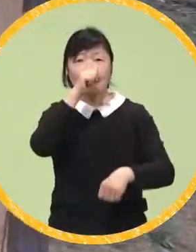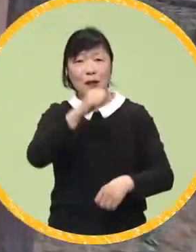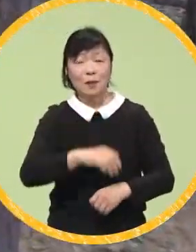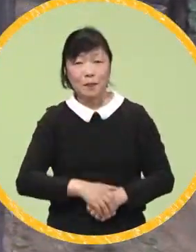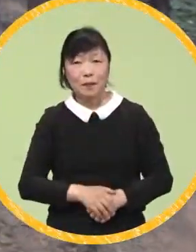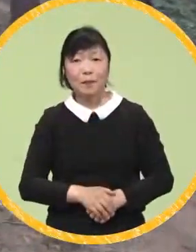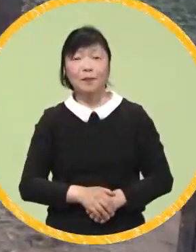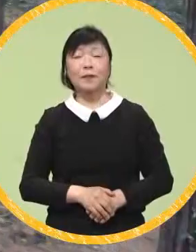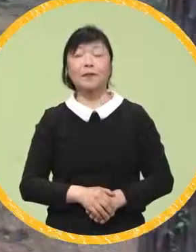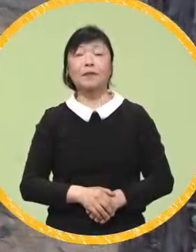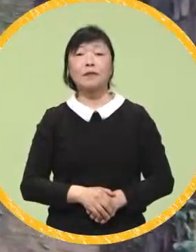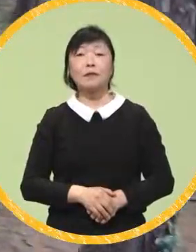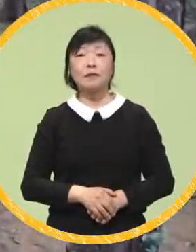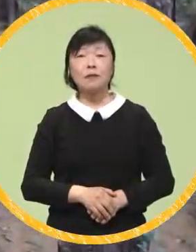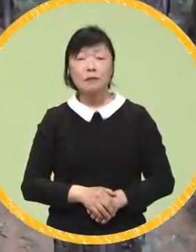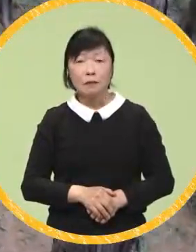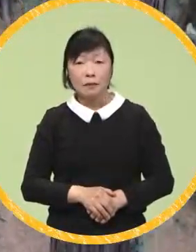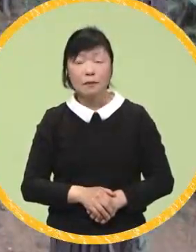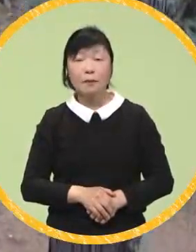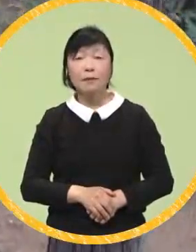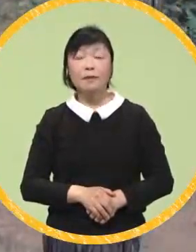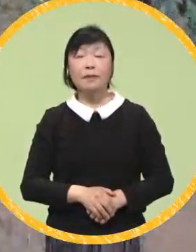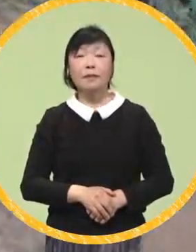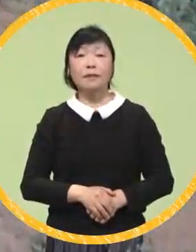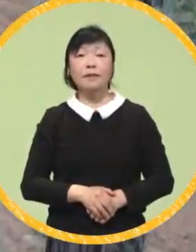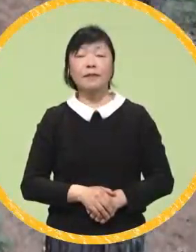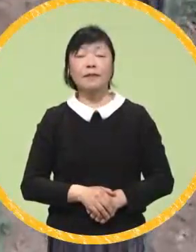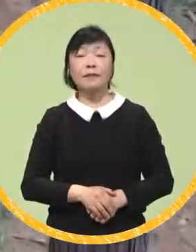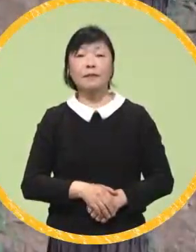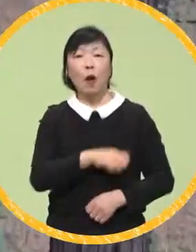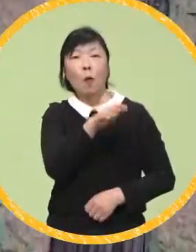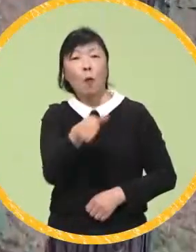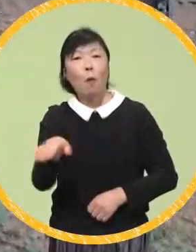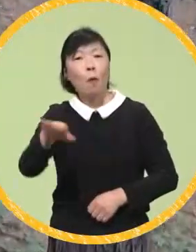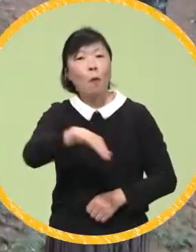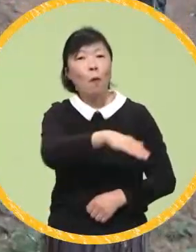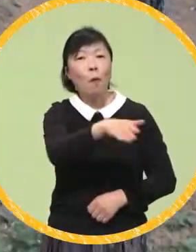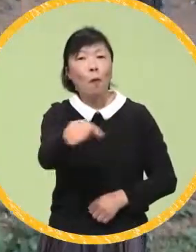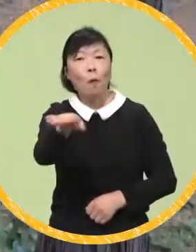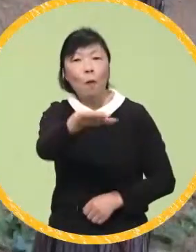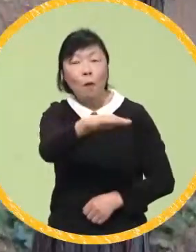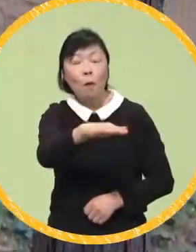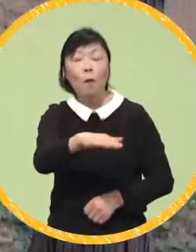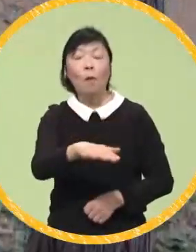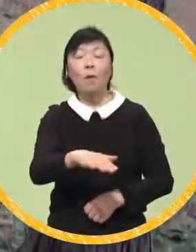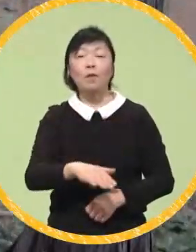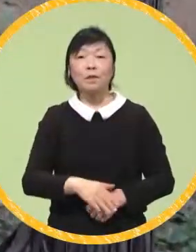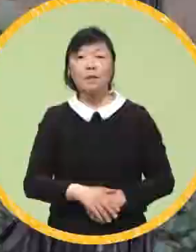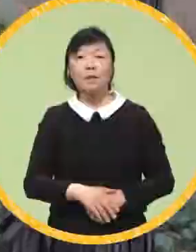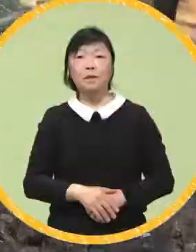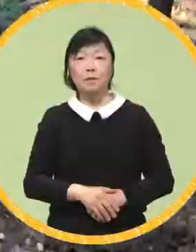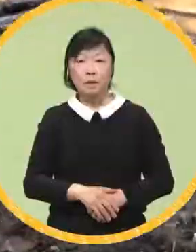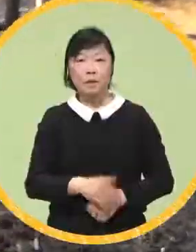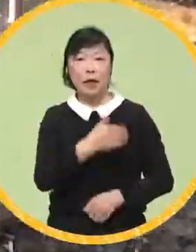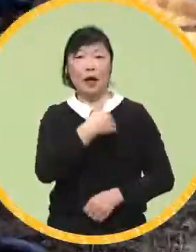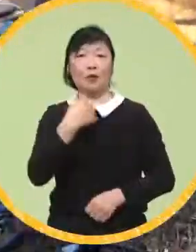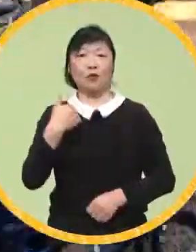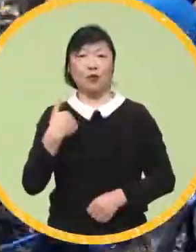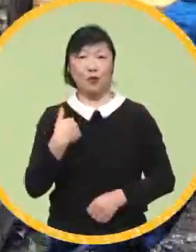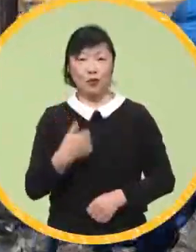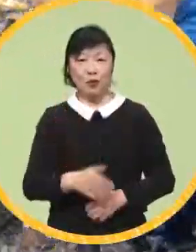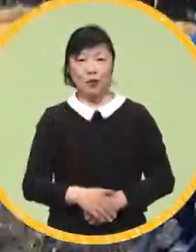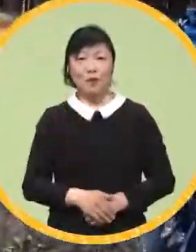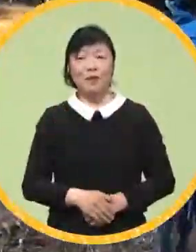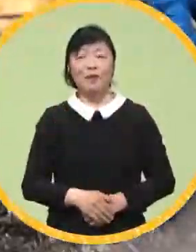に結構勾配があるようにもあるんですけどもいけるねとそうそうそはよいや何かやれそうな気が必要なん